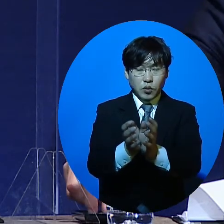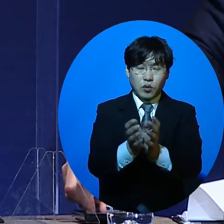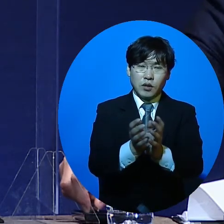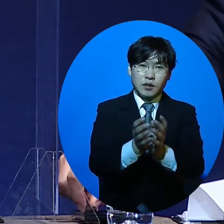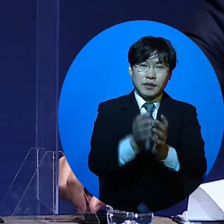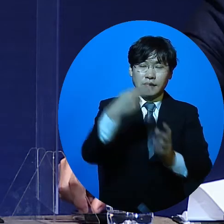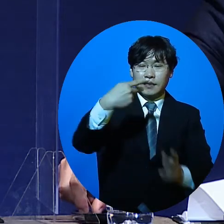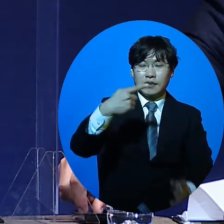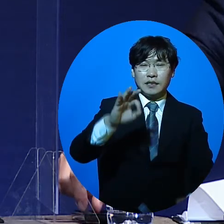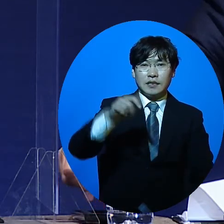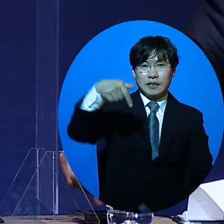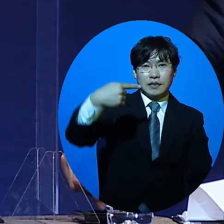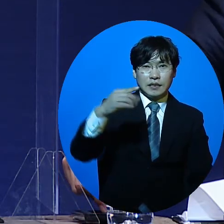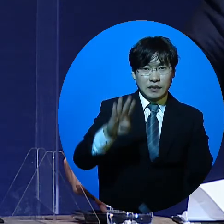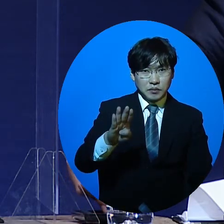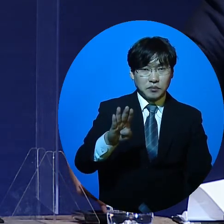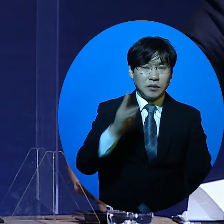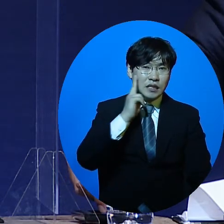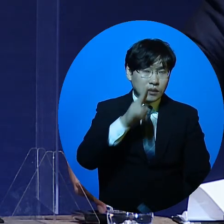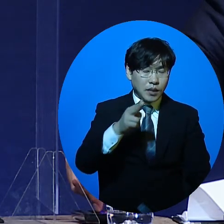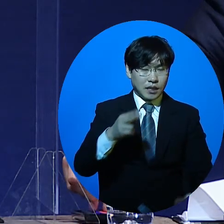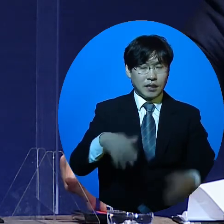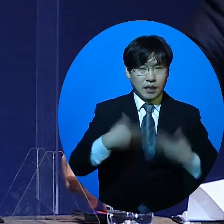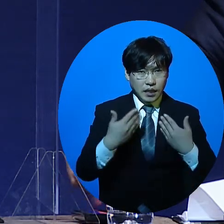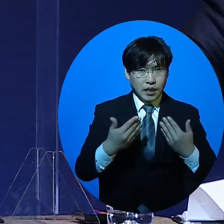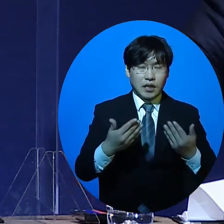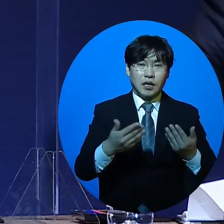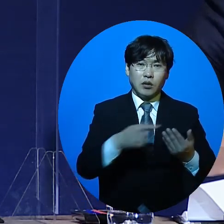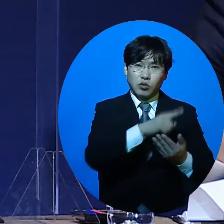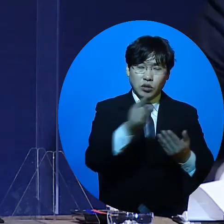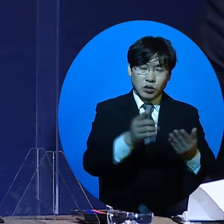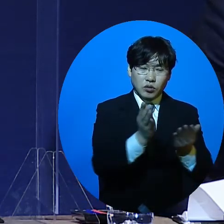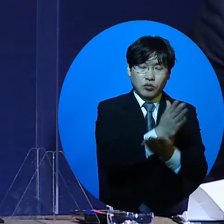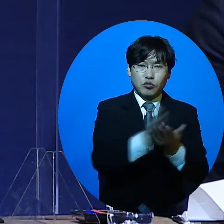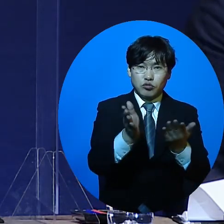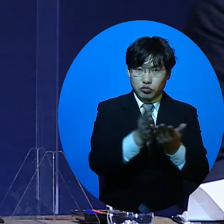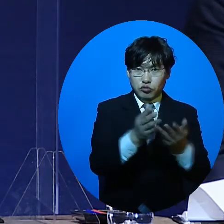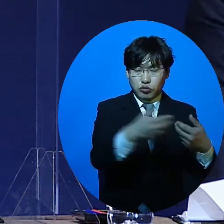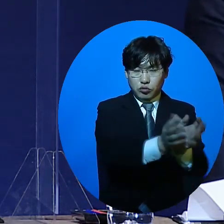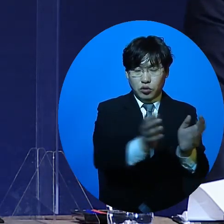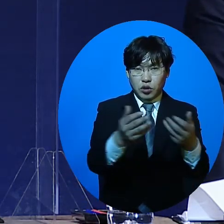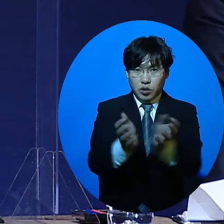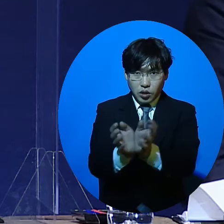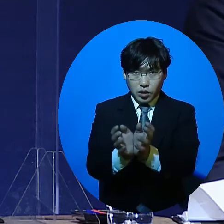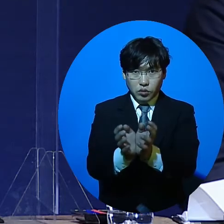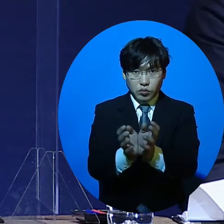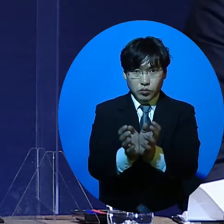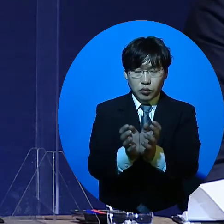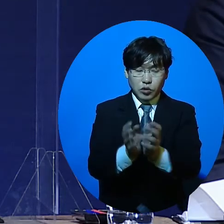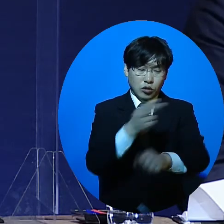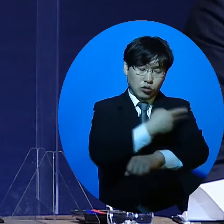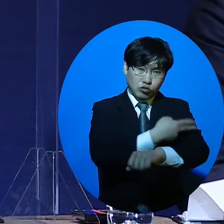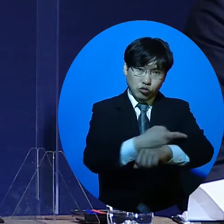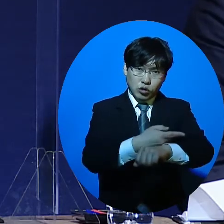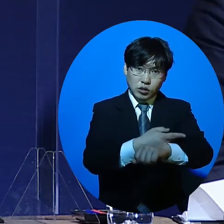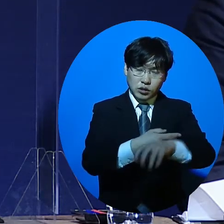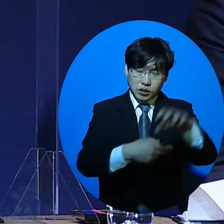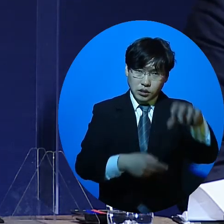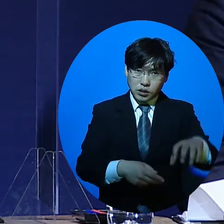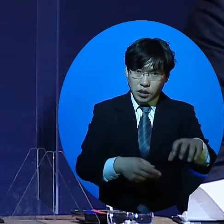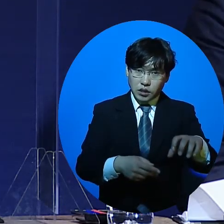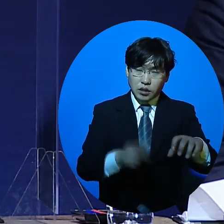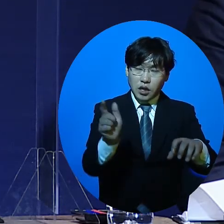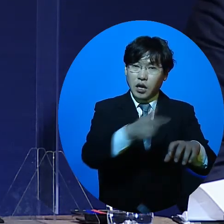그 모든 분들이 참여해서 할 수 있는 어떤 프로그램. 그다음에 뭐 화요일 날은 뭐 다른 쪽 프로그램. 뭐 수영장 같은 경우는